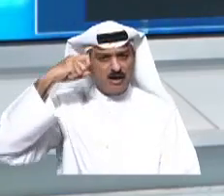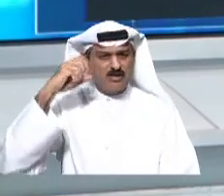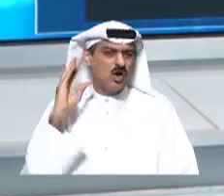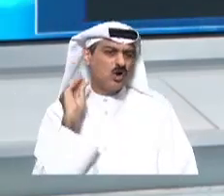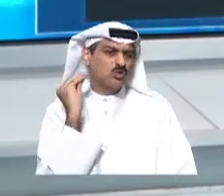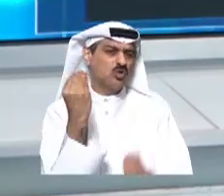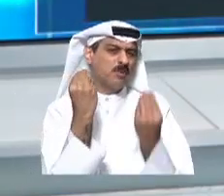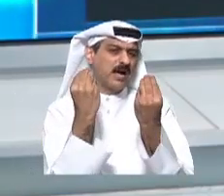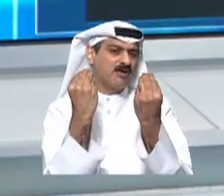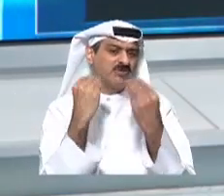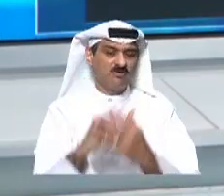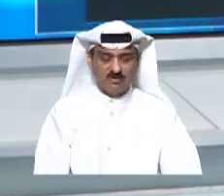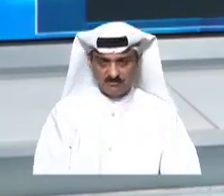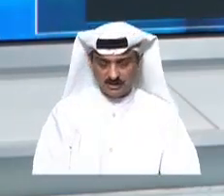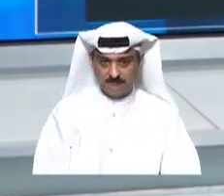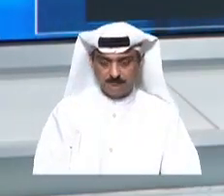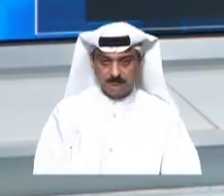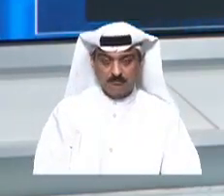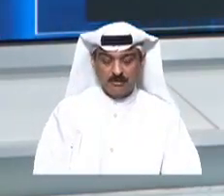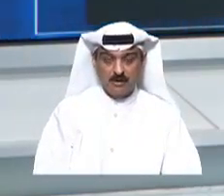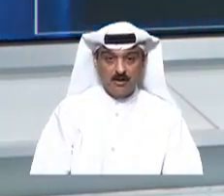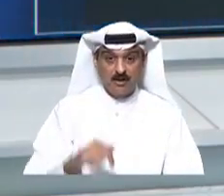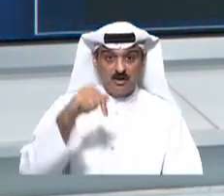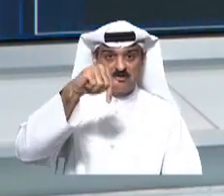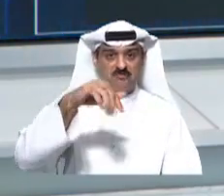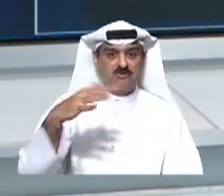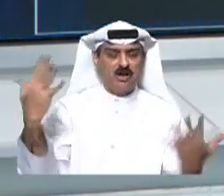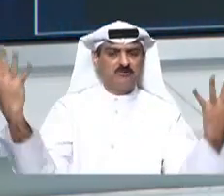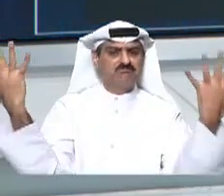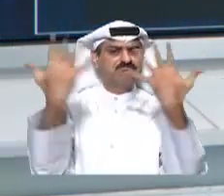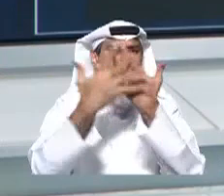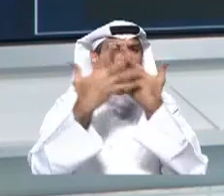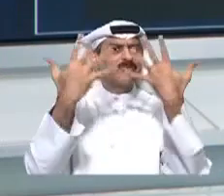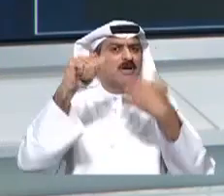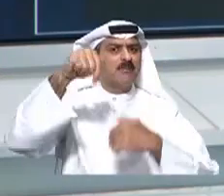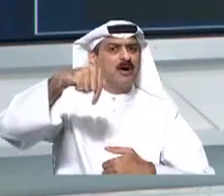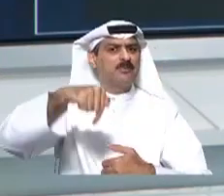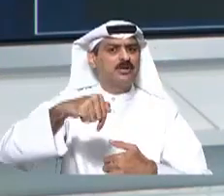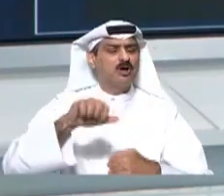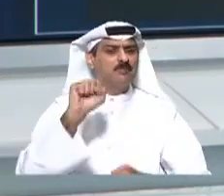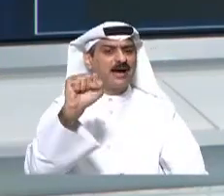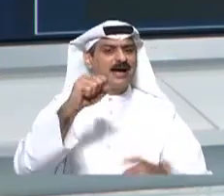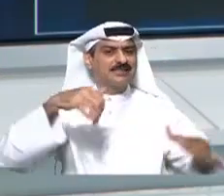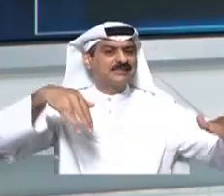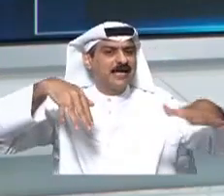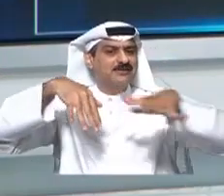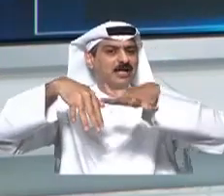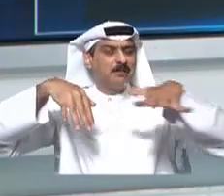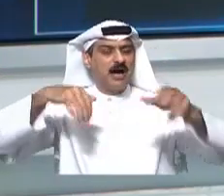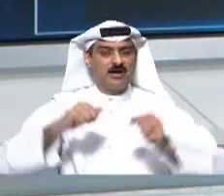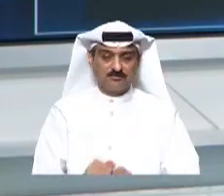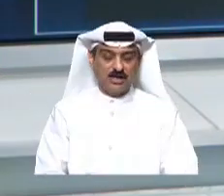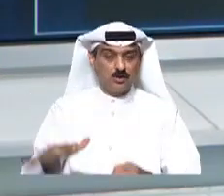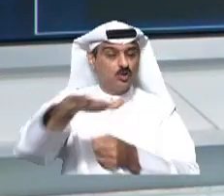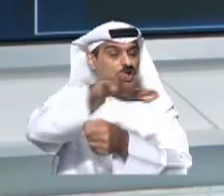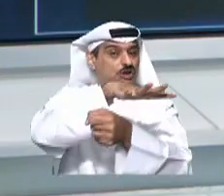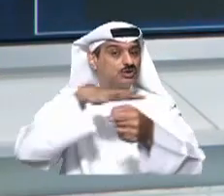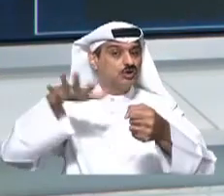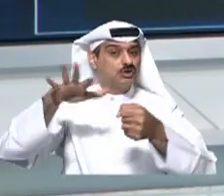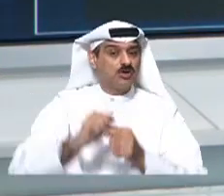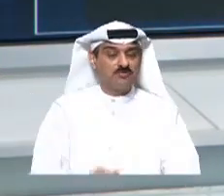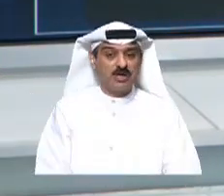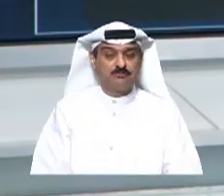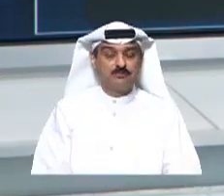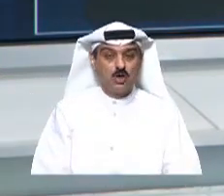على المناطق الساحلية وداخل البحر، وفرصة لتشكل الضباب خاصة على المناطق الساحلية وداخل البحر. وأيضا متوقع انخفاض في مدى